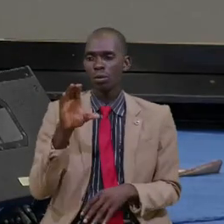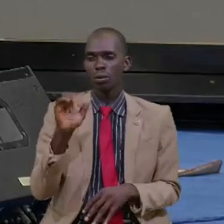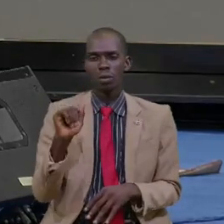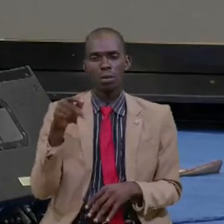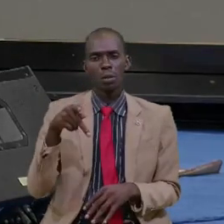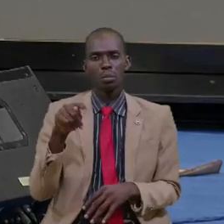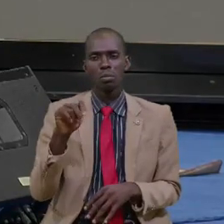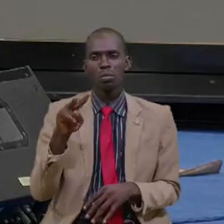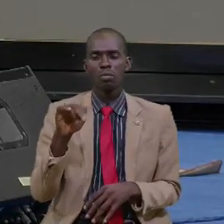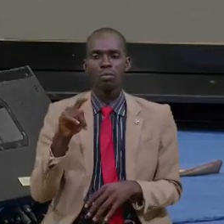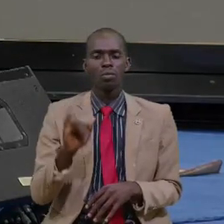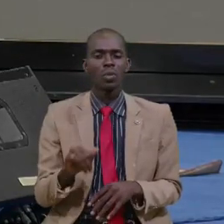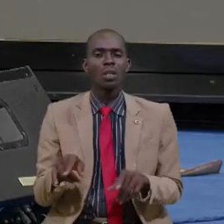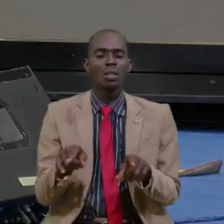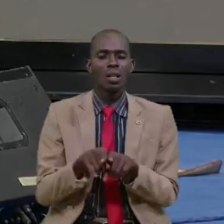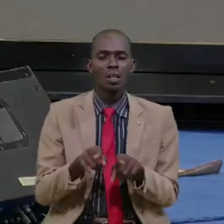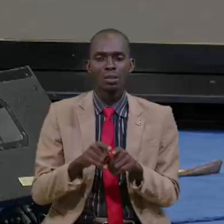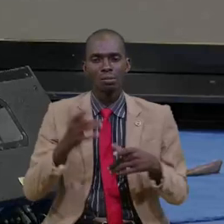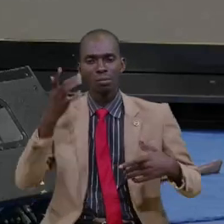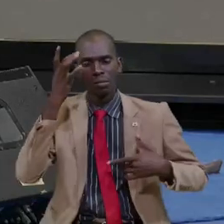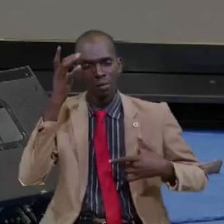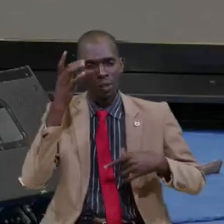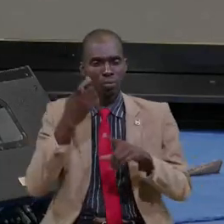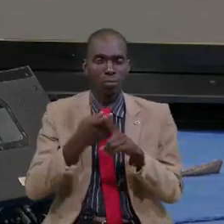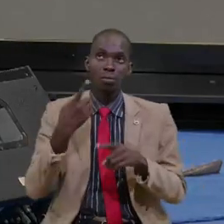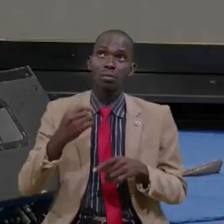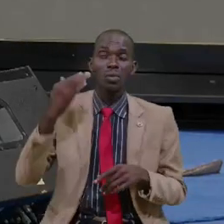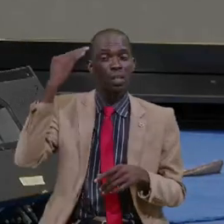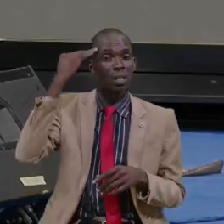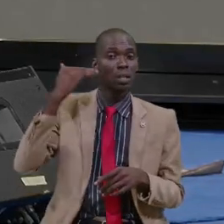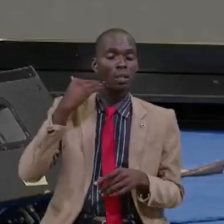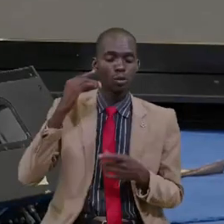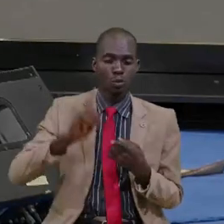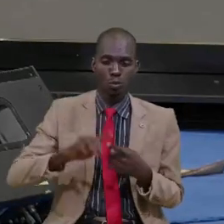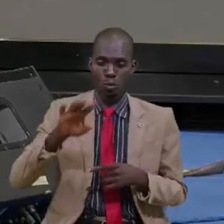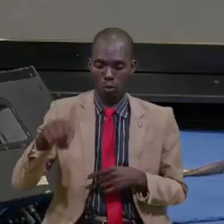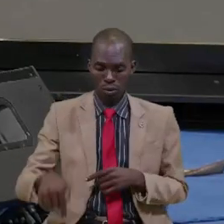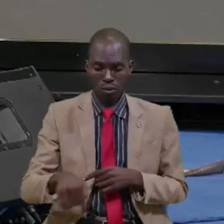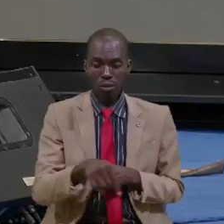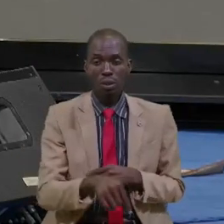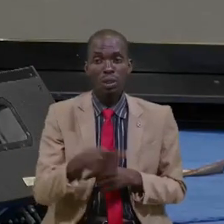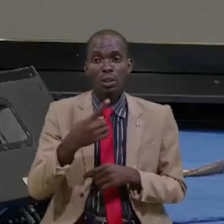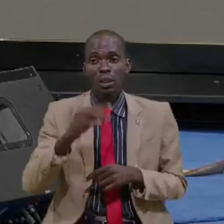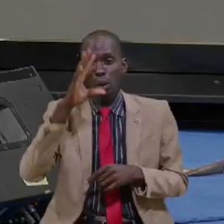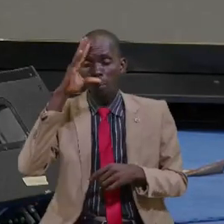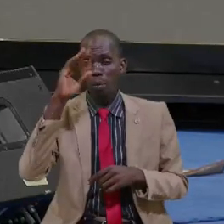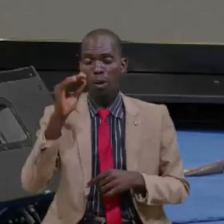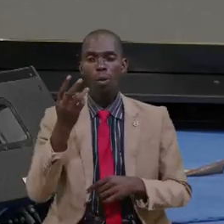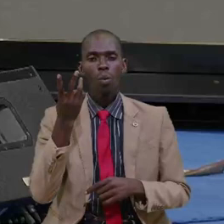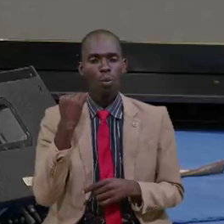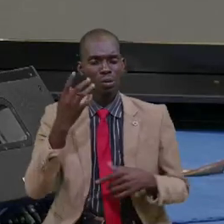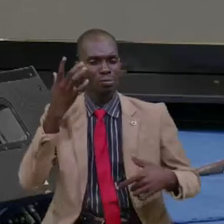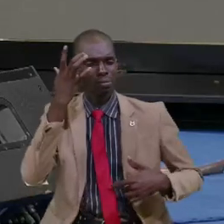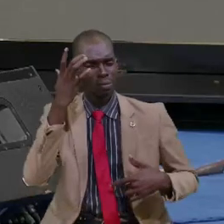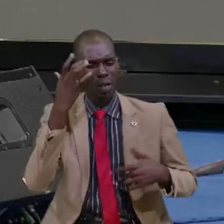La maladie de la tête jusqu'à la plante des pieds. L'homme était